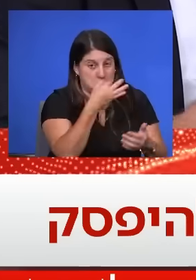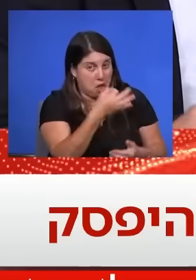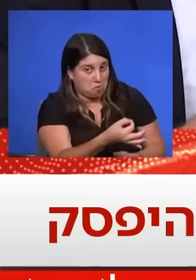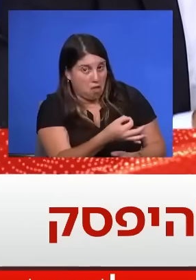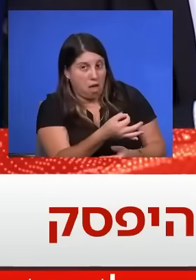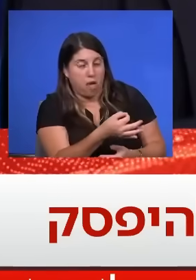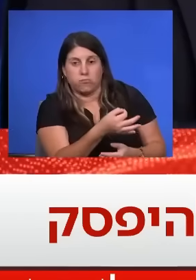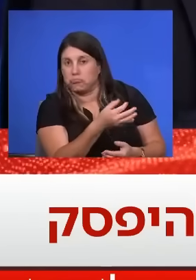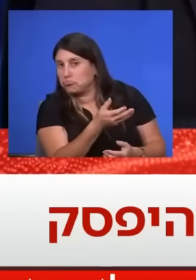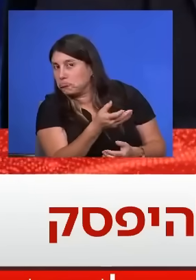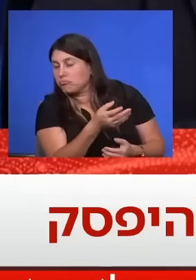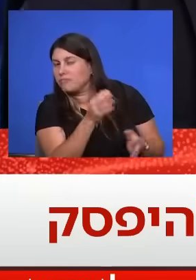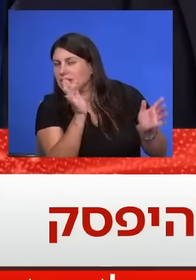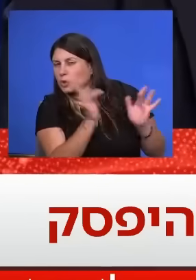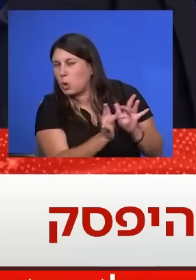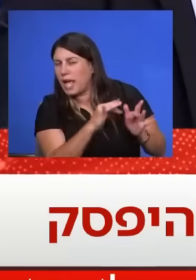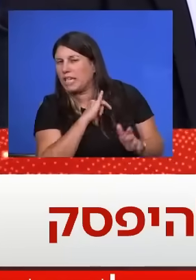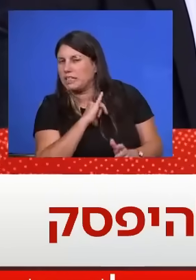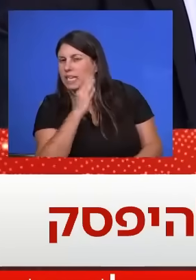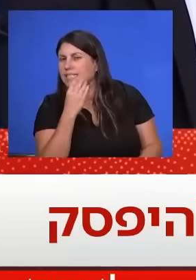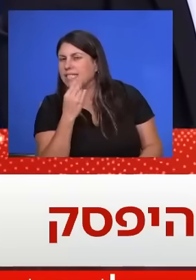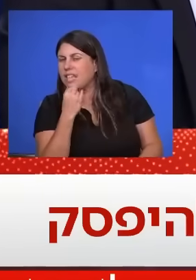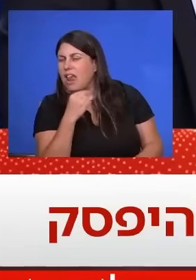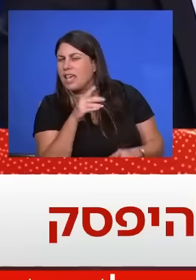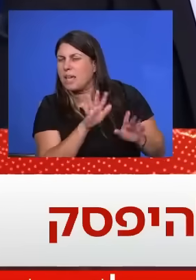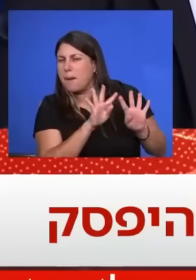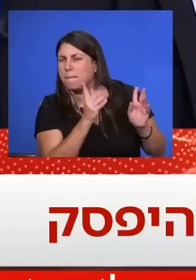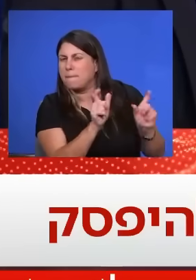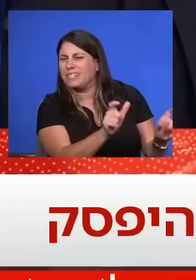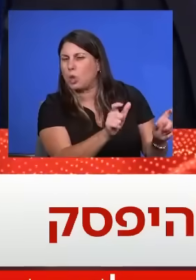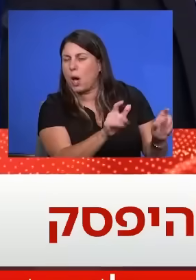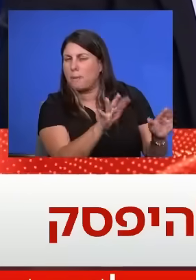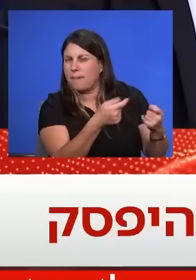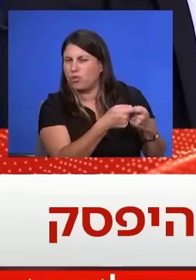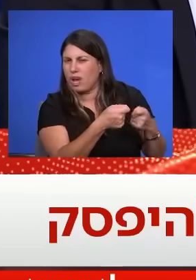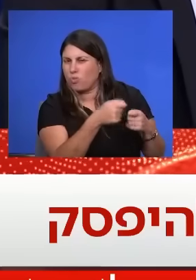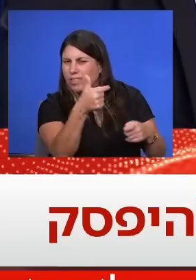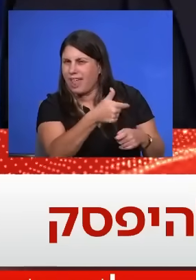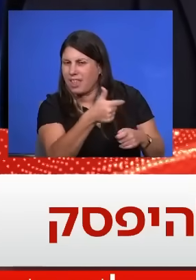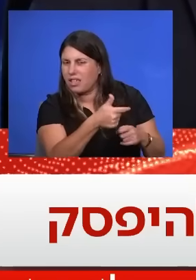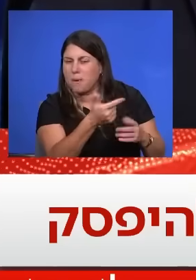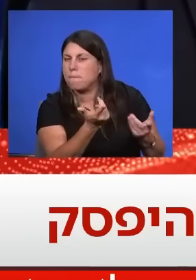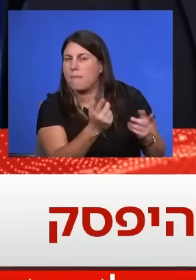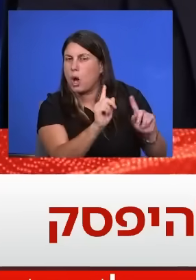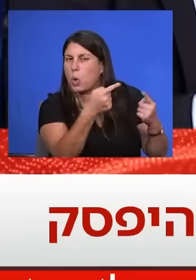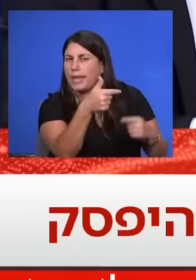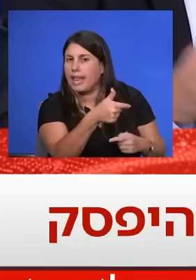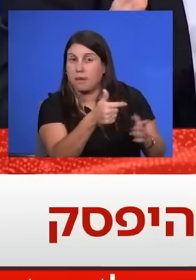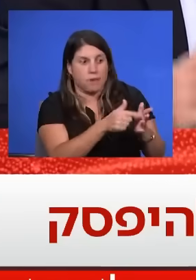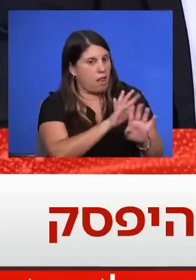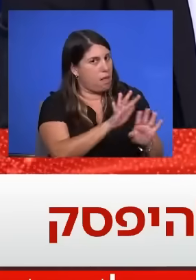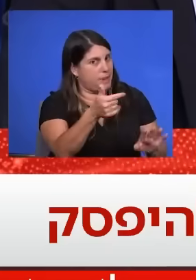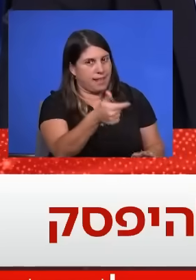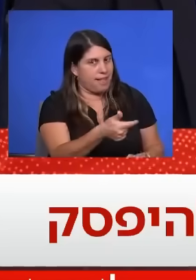ומסותר את האינטרס הישראלי של מצור, במיוחד בכל מה שקשור לדלק. מה יהיה על הדלק? כי בלי דלק מצד אחד קשה